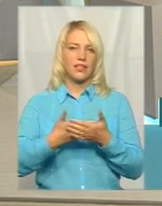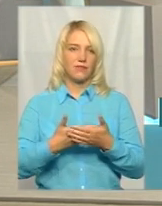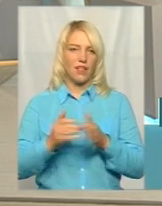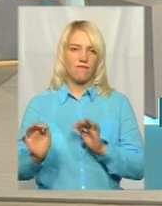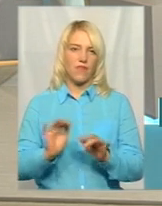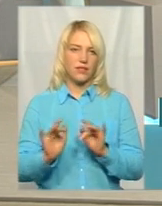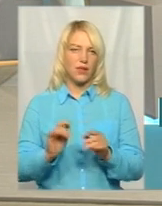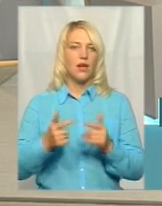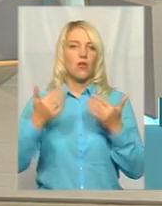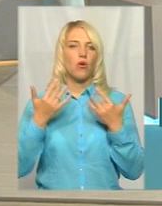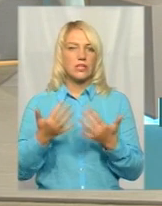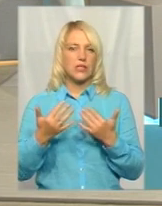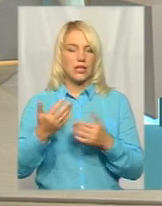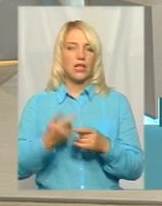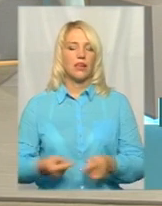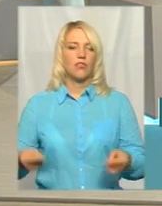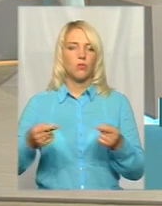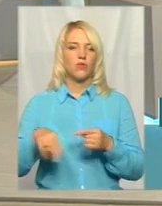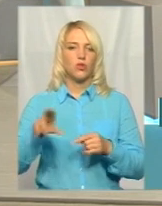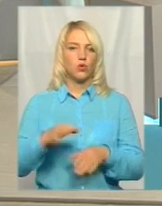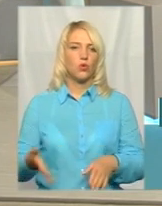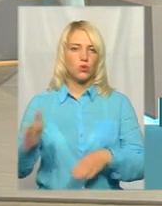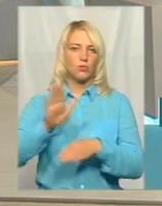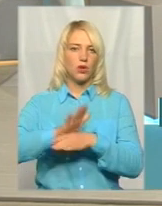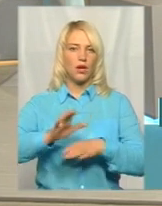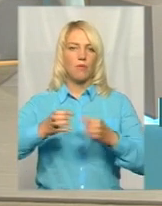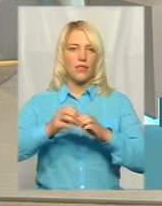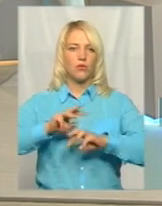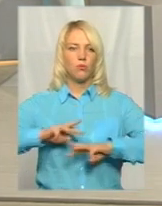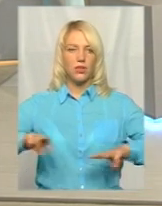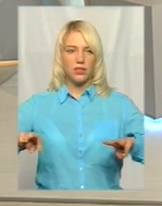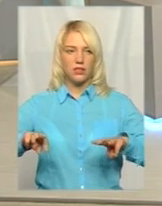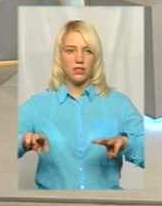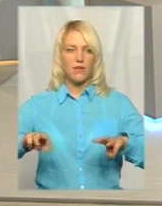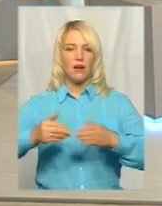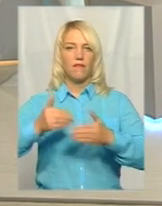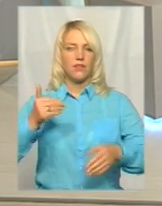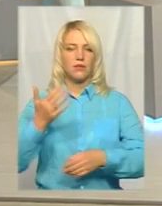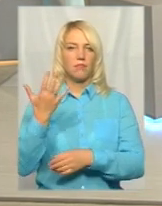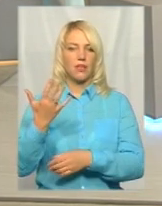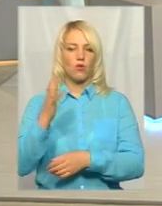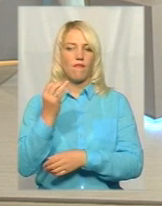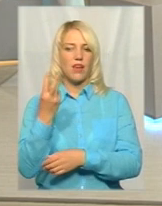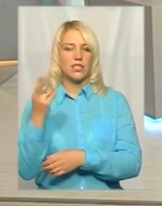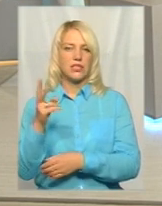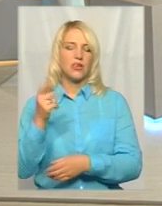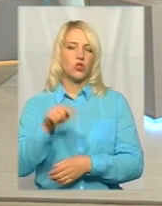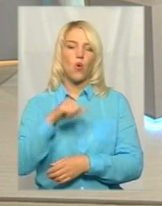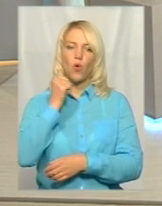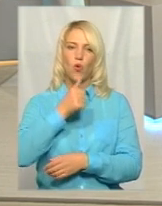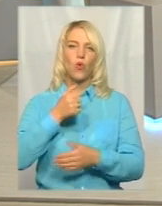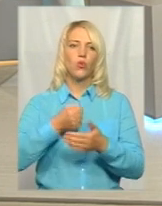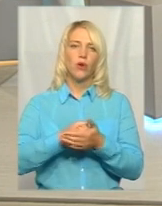так, оскільки відповідно до розпорядження Кабінету міністрів від 5 вересня цього року і